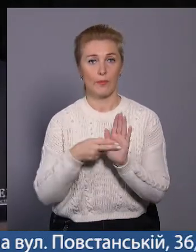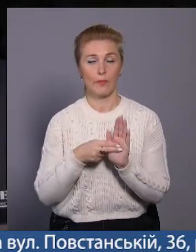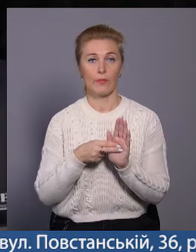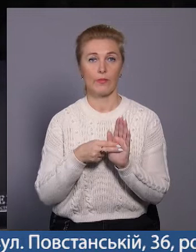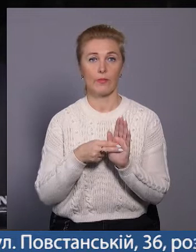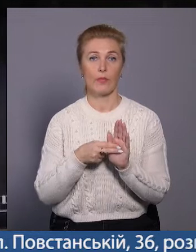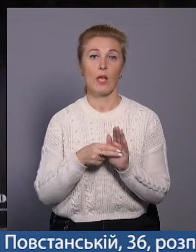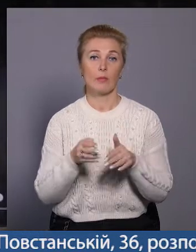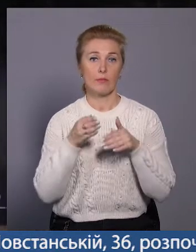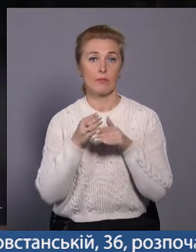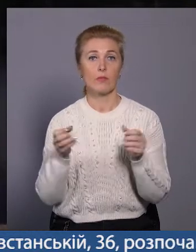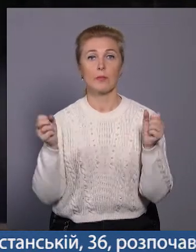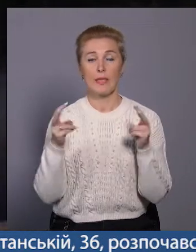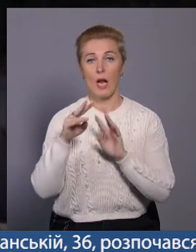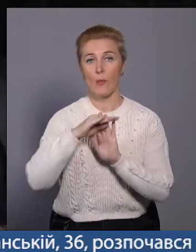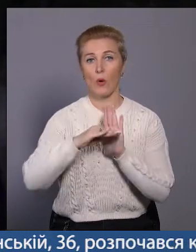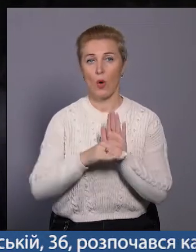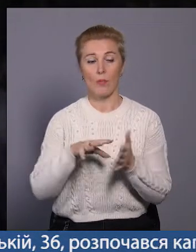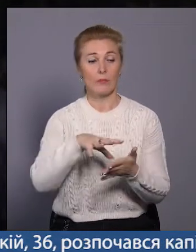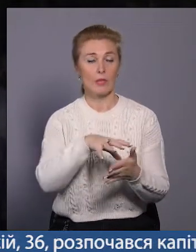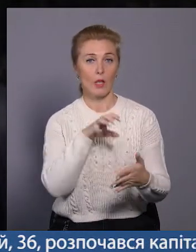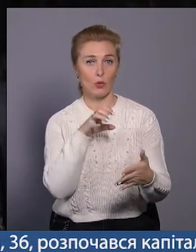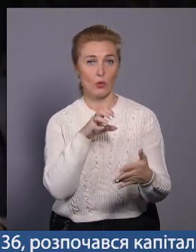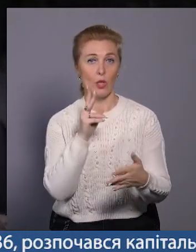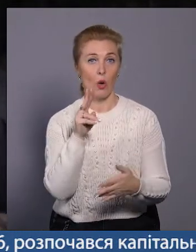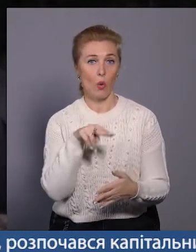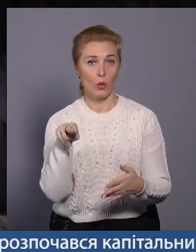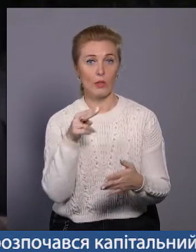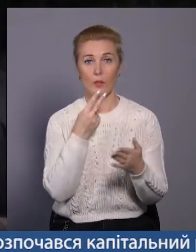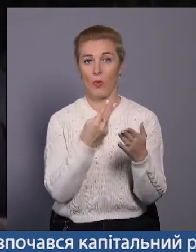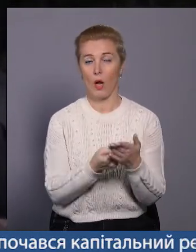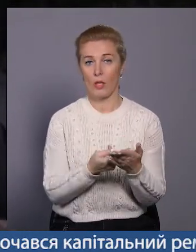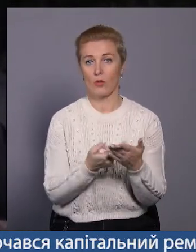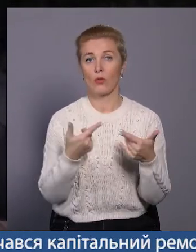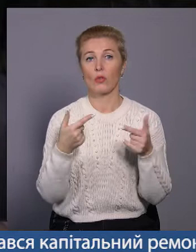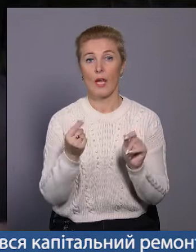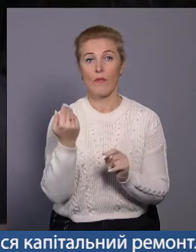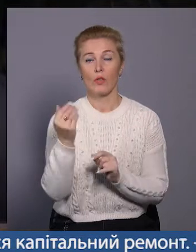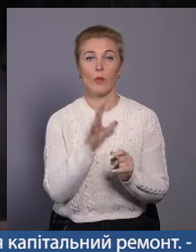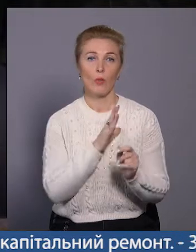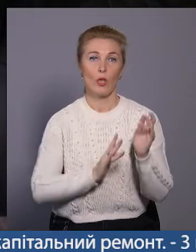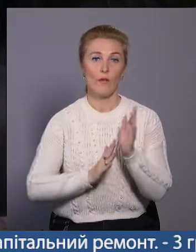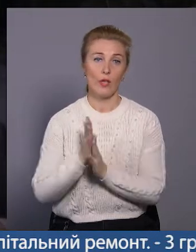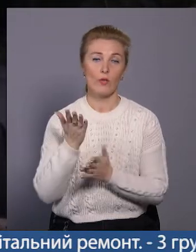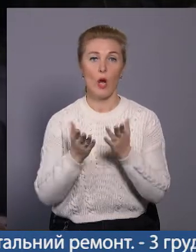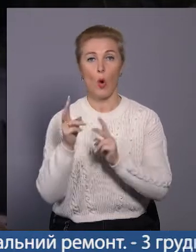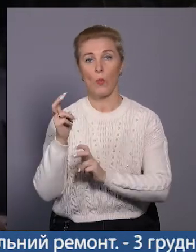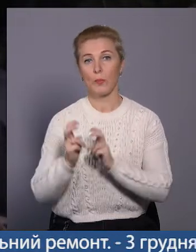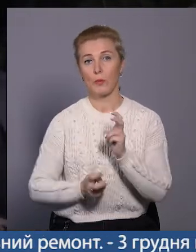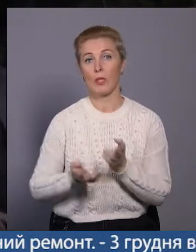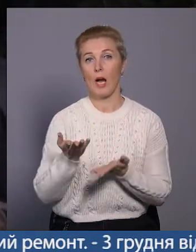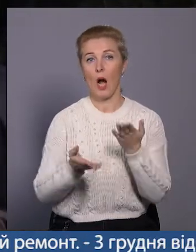за допомогою спеціальної програми сканується код і показано, де вони були вирощені, в якому підприємстві,